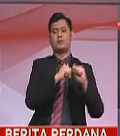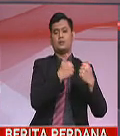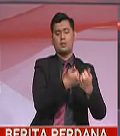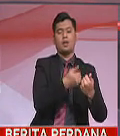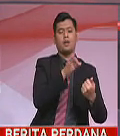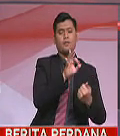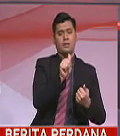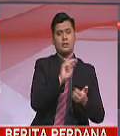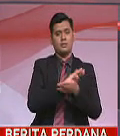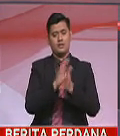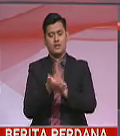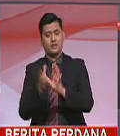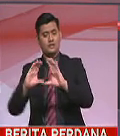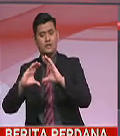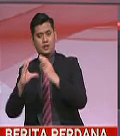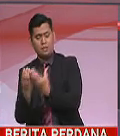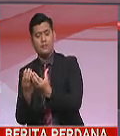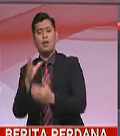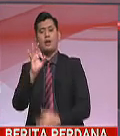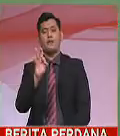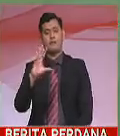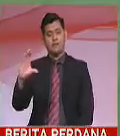Kelab Bola Sepak FC.